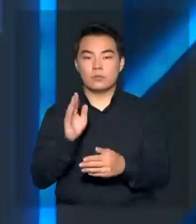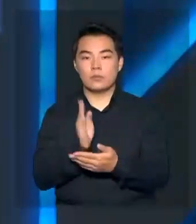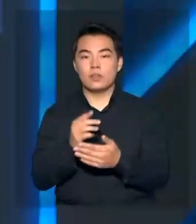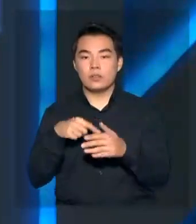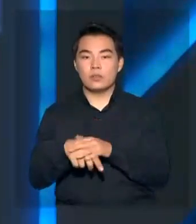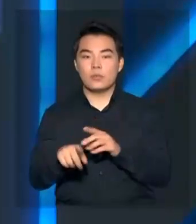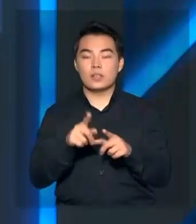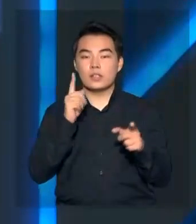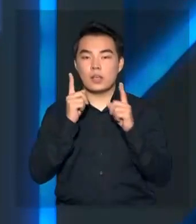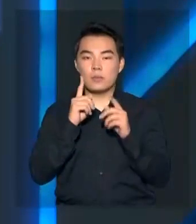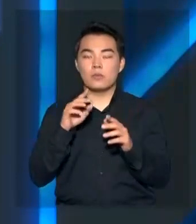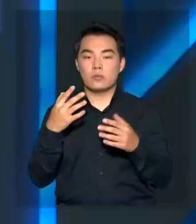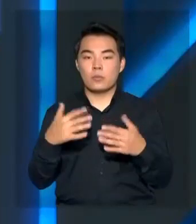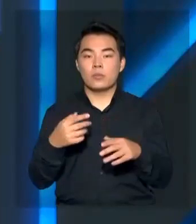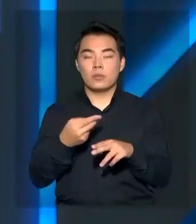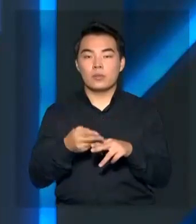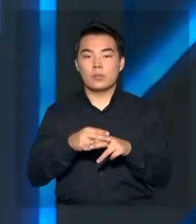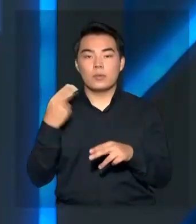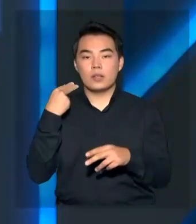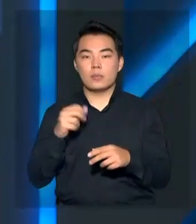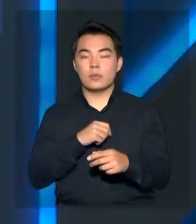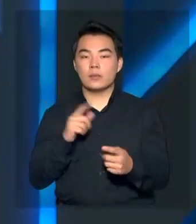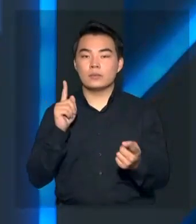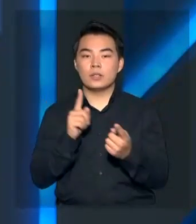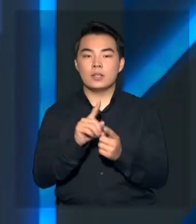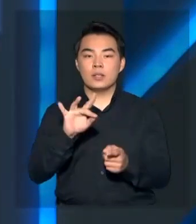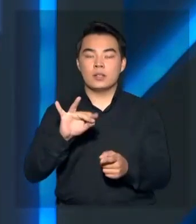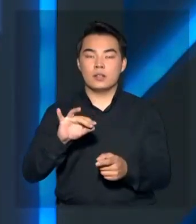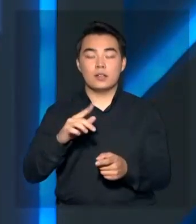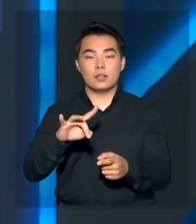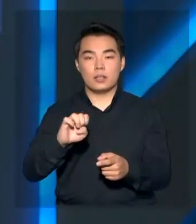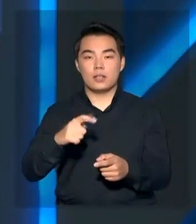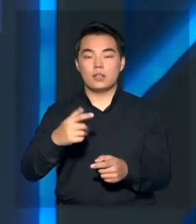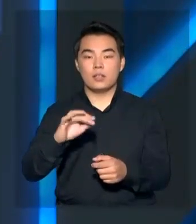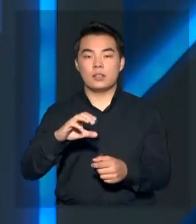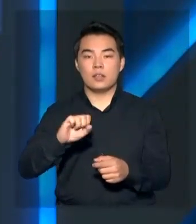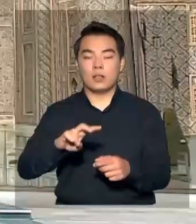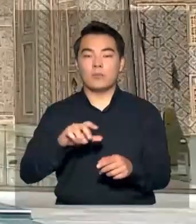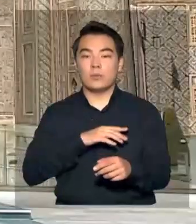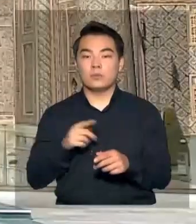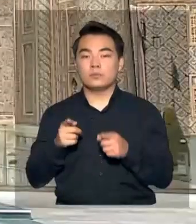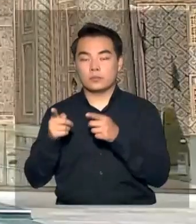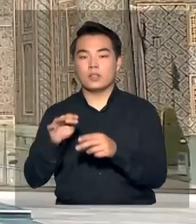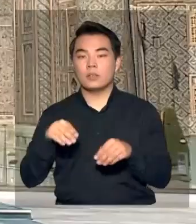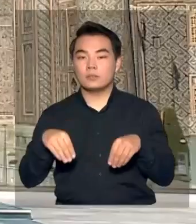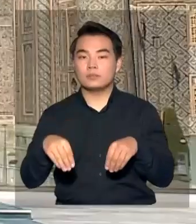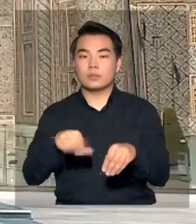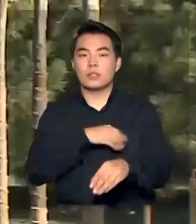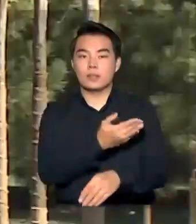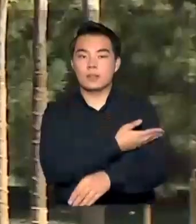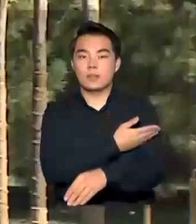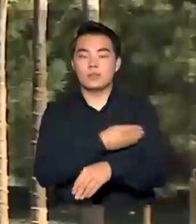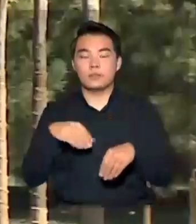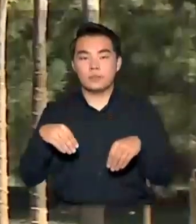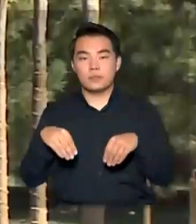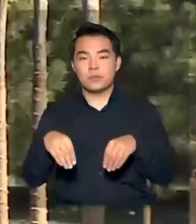Сразу после саммита президенты направились на площадь Регистан и высадили там саженцы. Теперь в Самарканде будет расти и дерево,